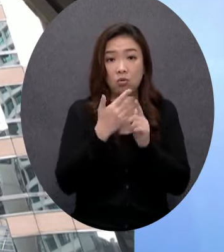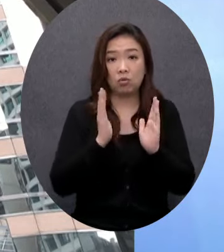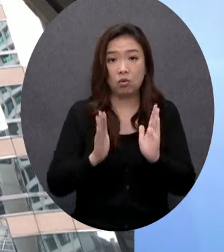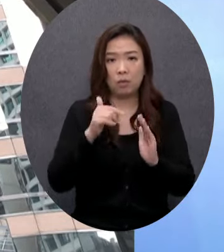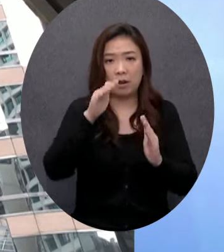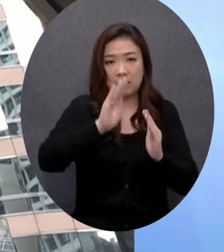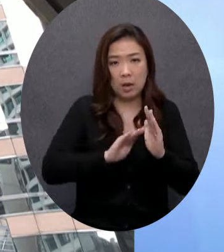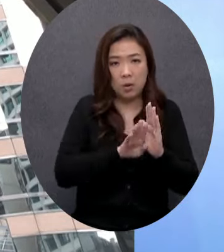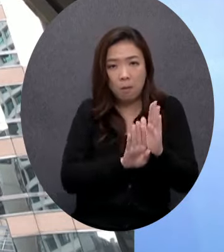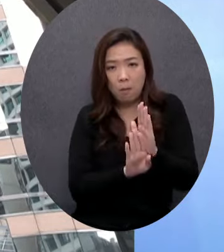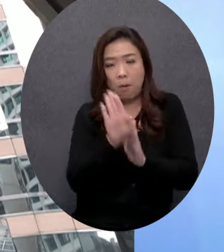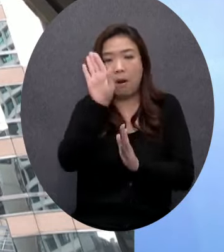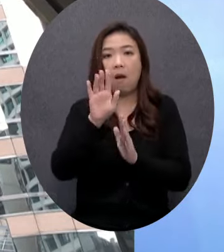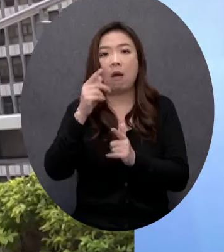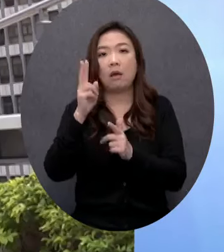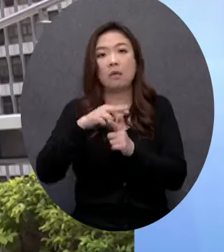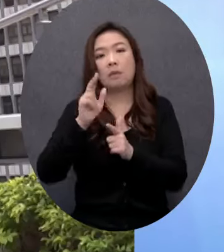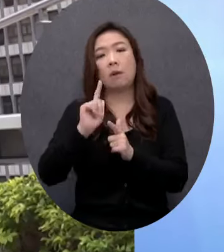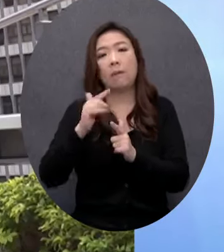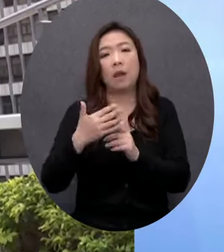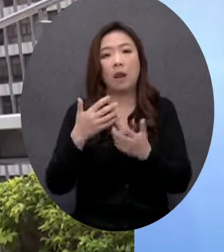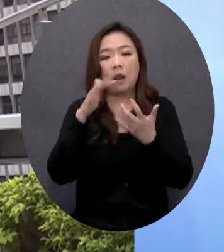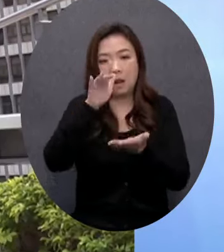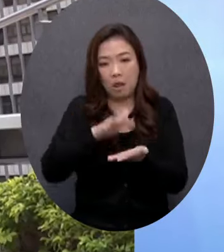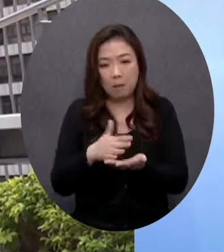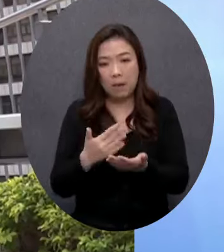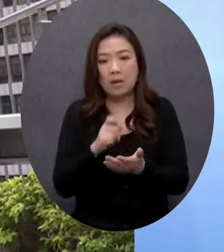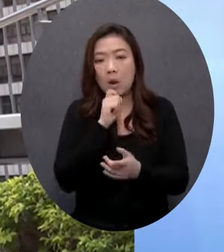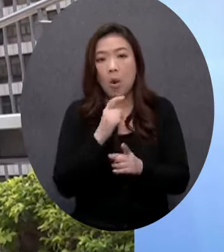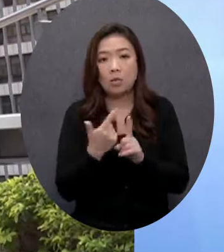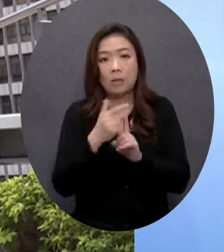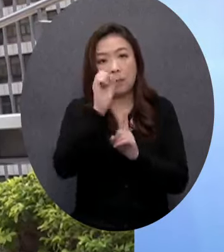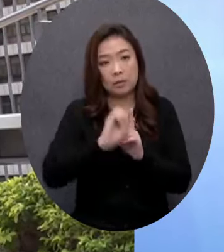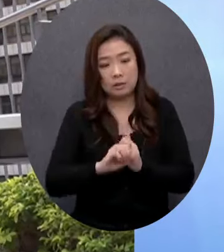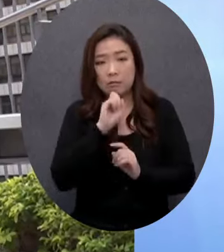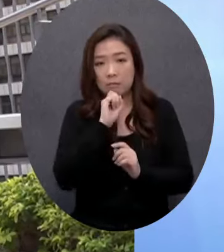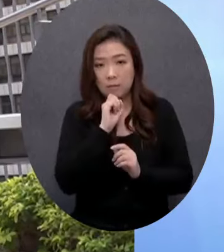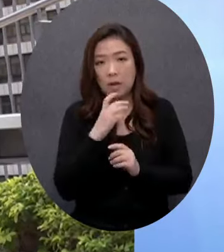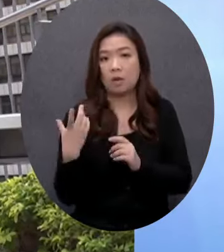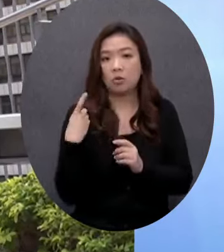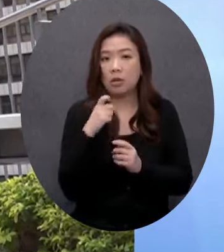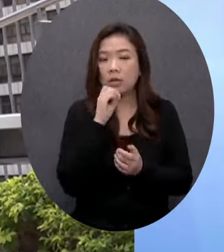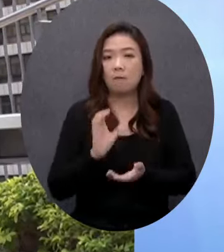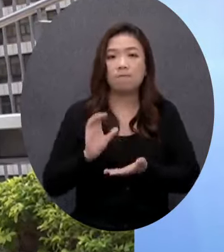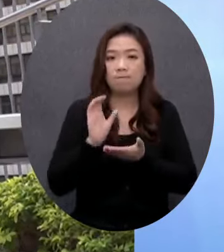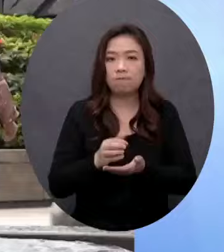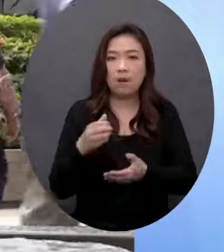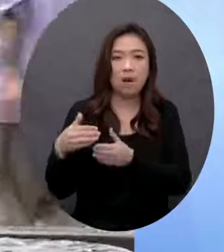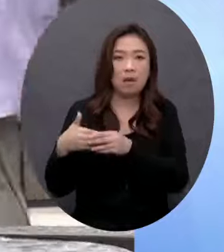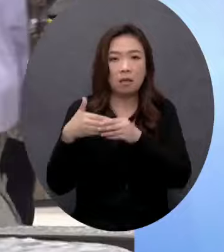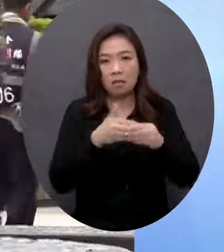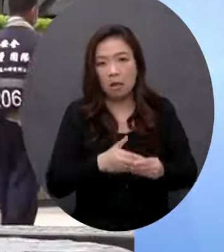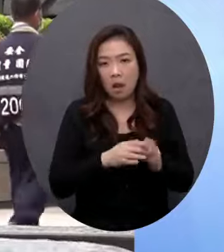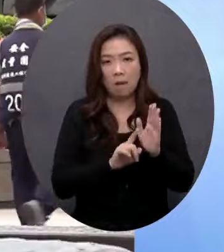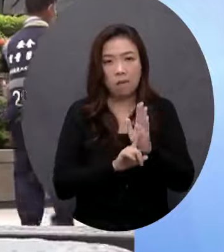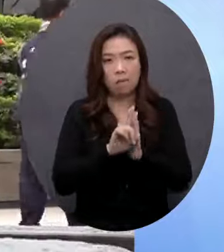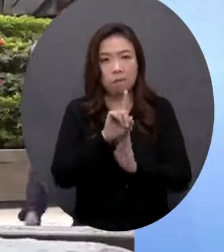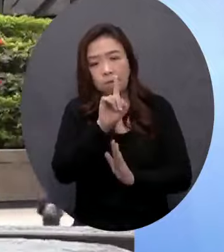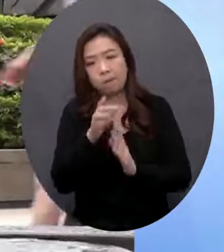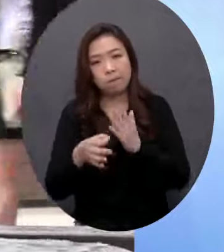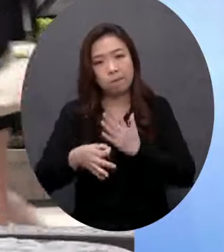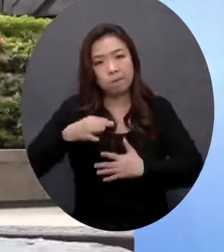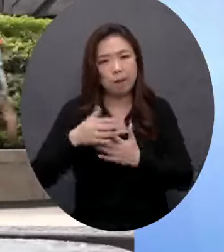過2800點，累計升幅接近18%。有分析認為近期有資金帶動大市向上，可唔可以